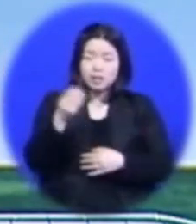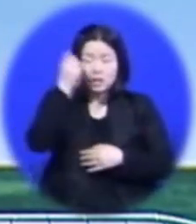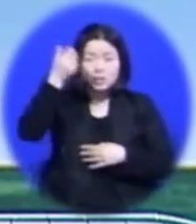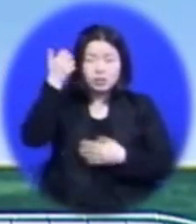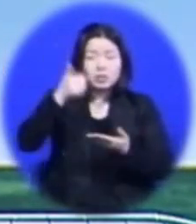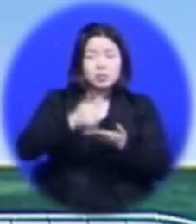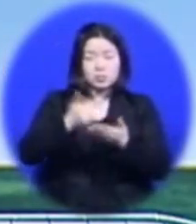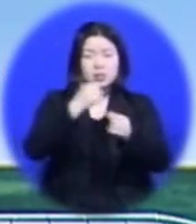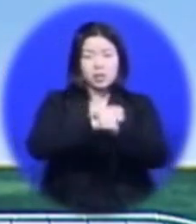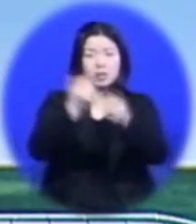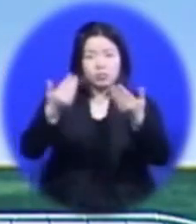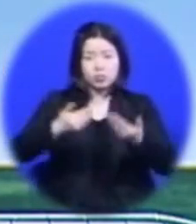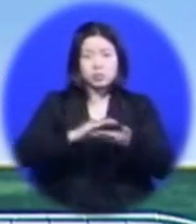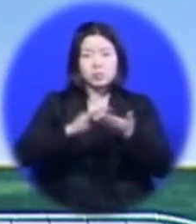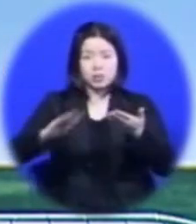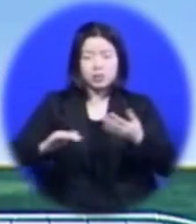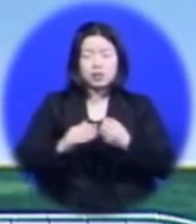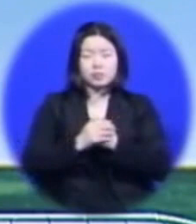하세요.